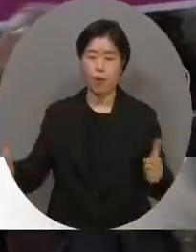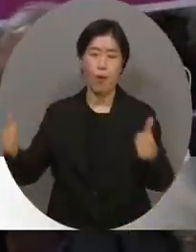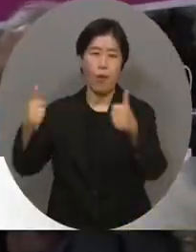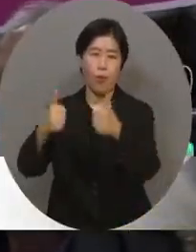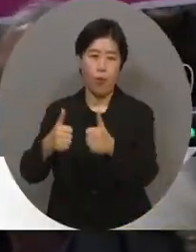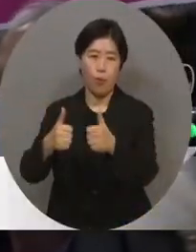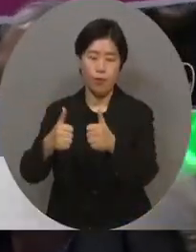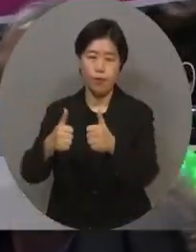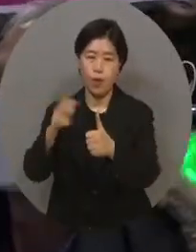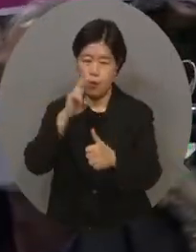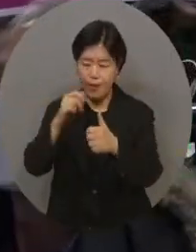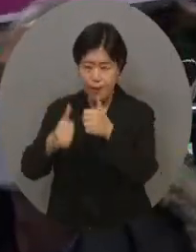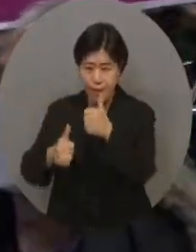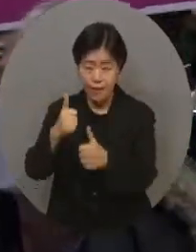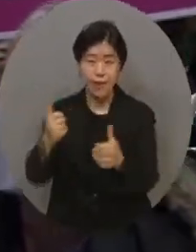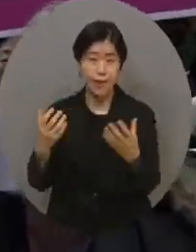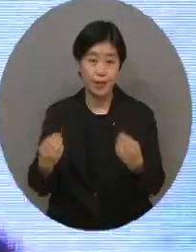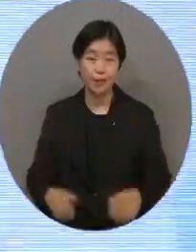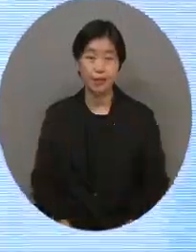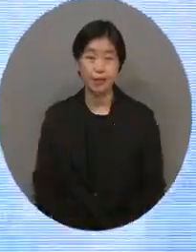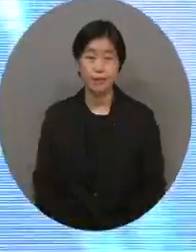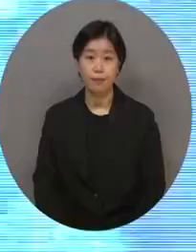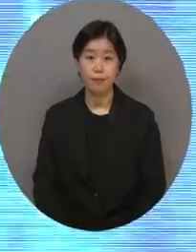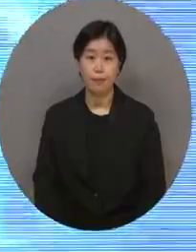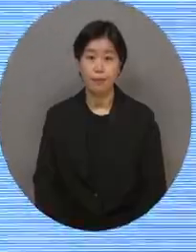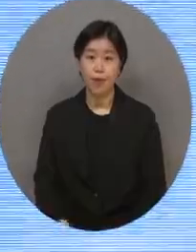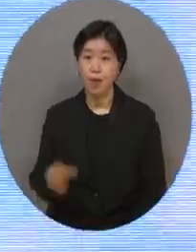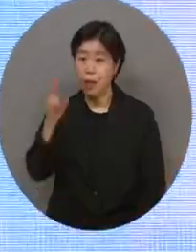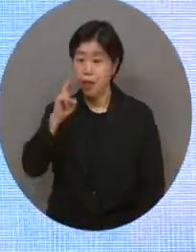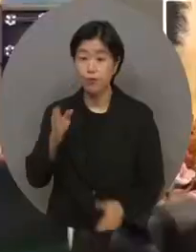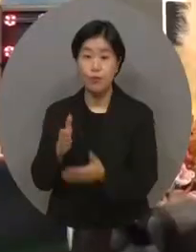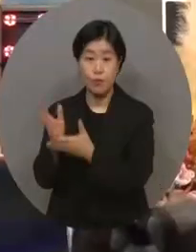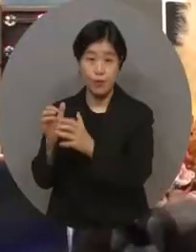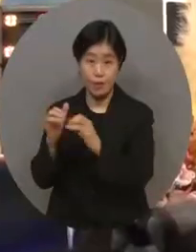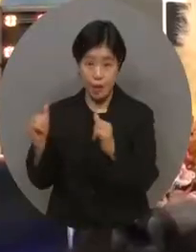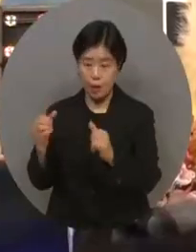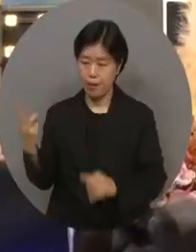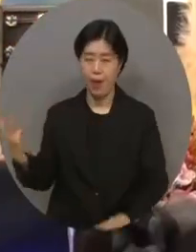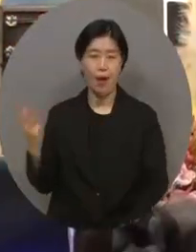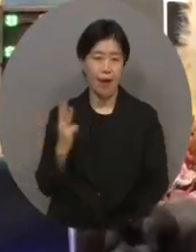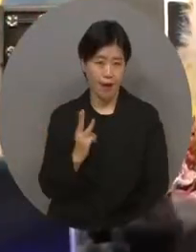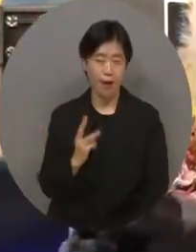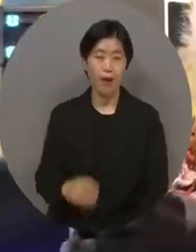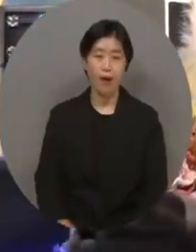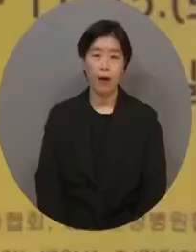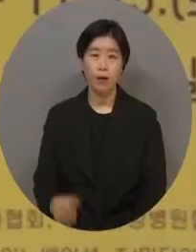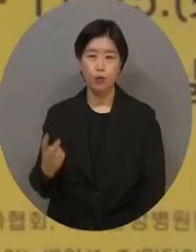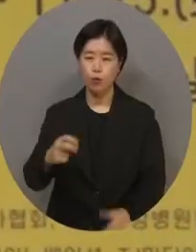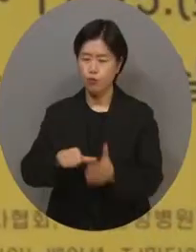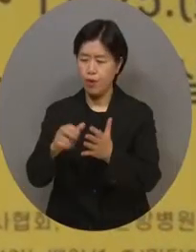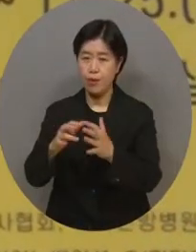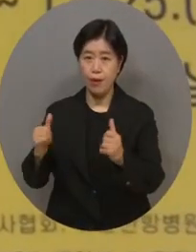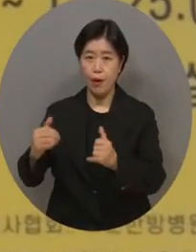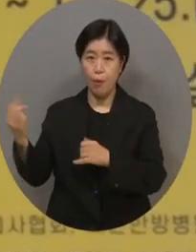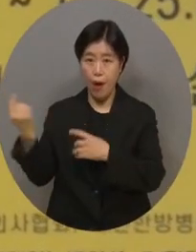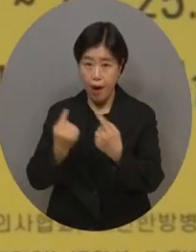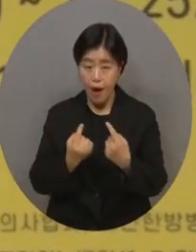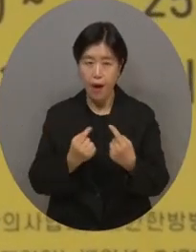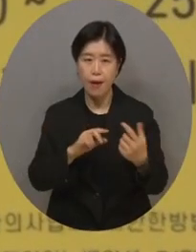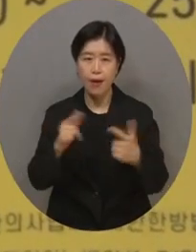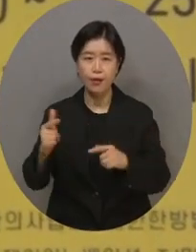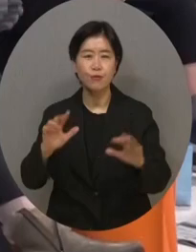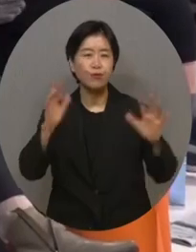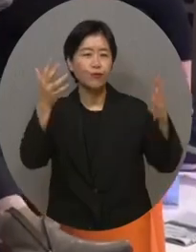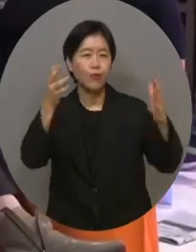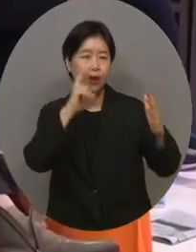노래 경쟁에 나섰습니다. 가수 황진희와 문초희, 조영구 등 연예계 인사들도 축하 공연을 선보이며